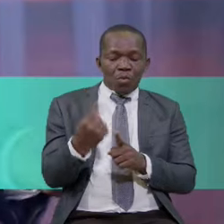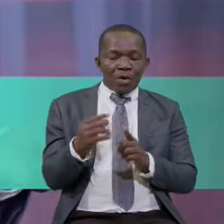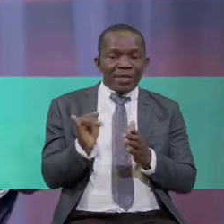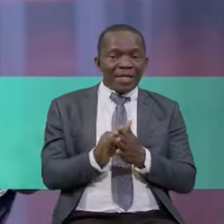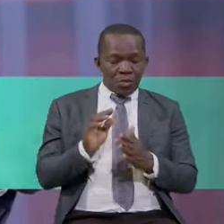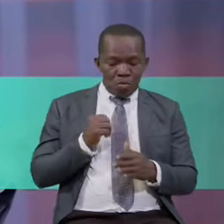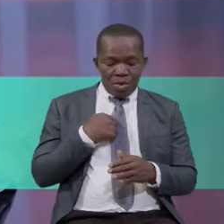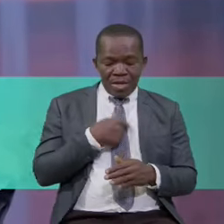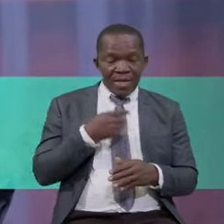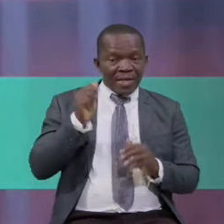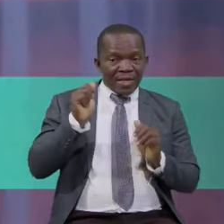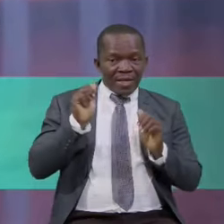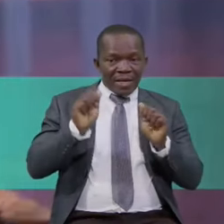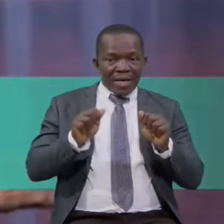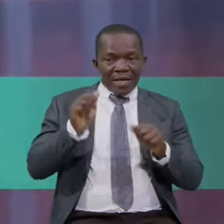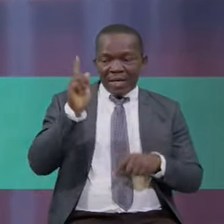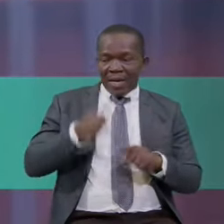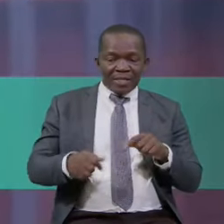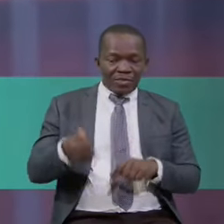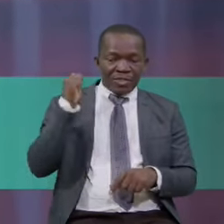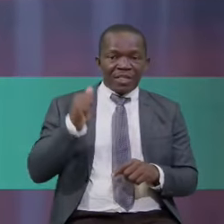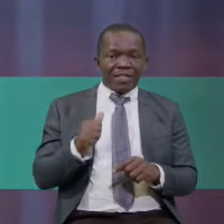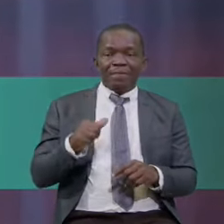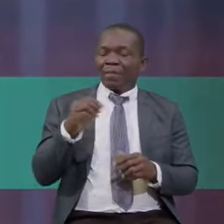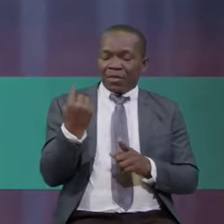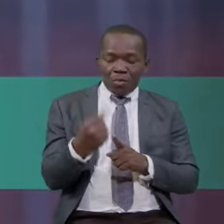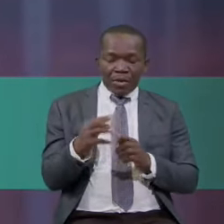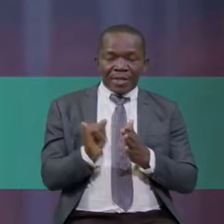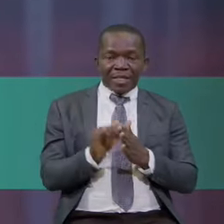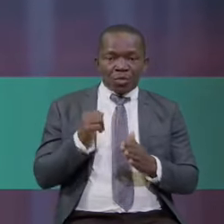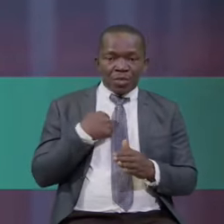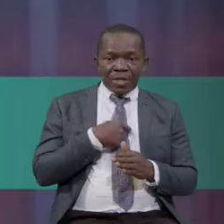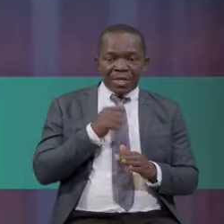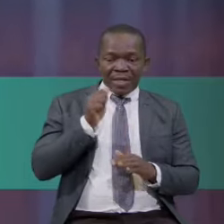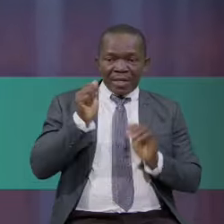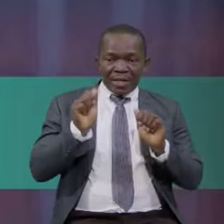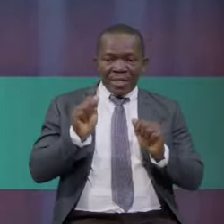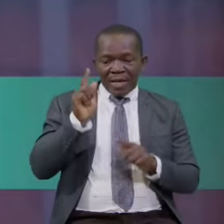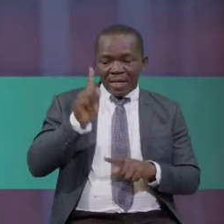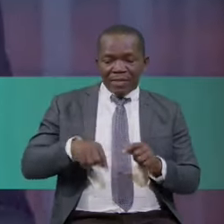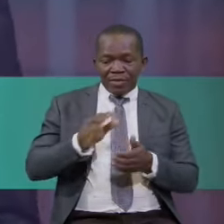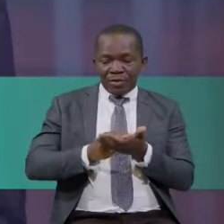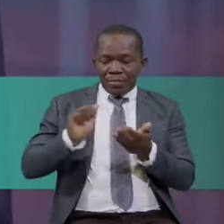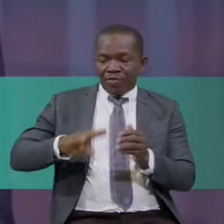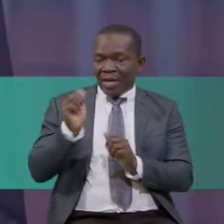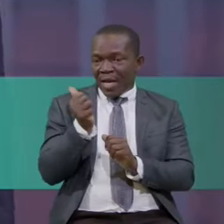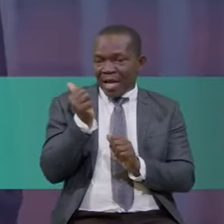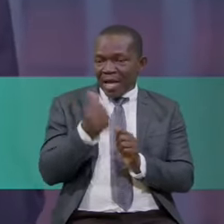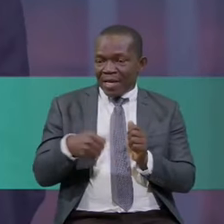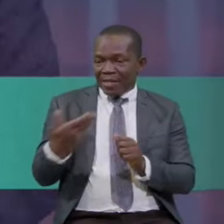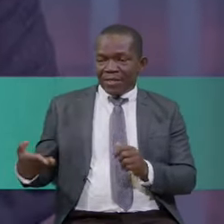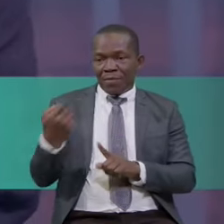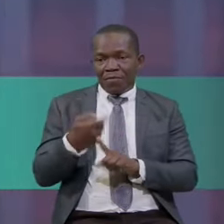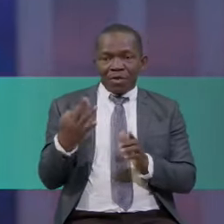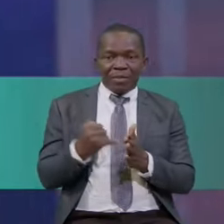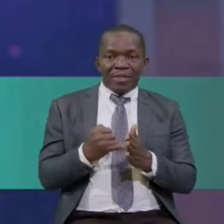ce mot c'est un mot qu'on peut pas retrancher quelque chose c'est un mot qui nous a confié et c'est un mandat et quand nous